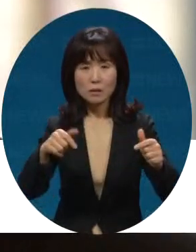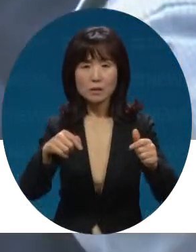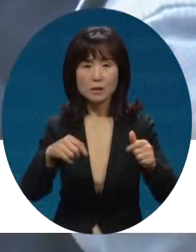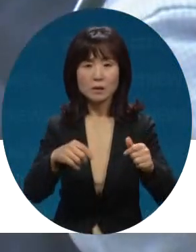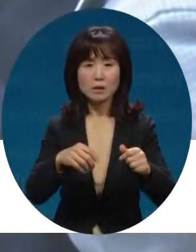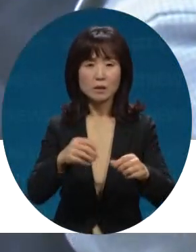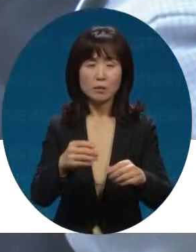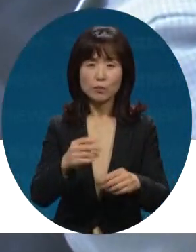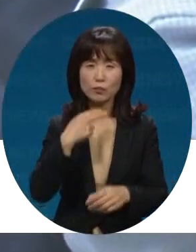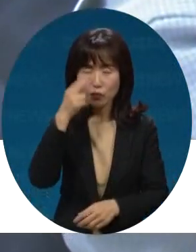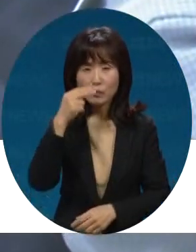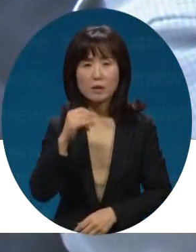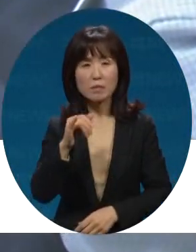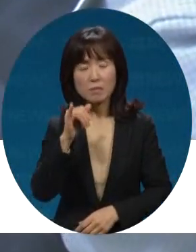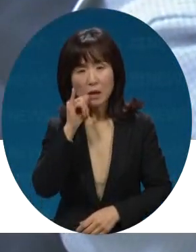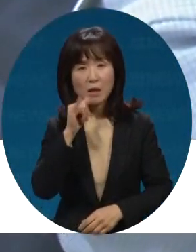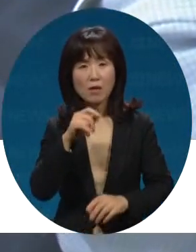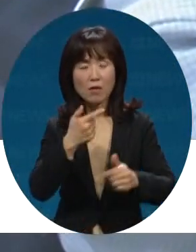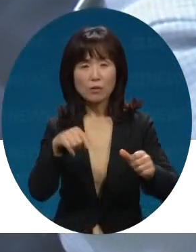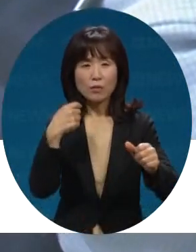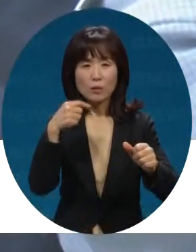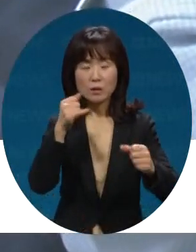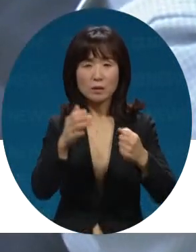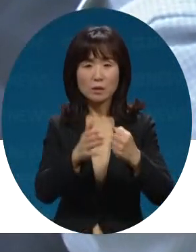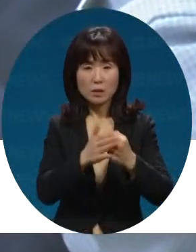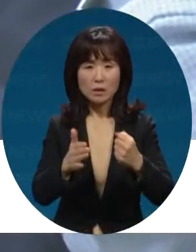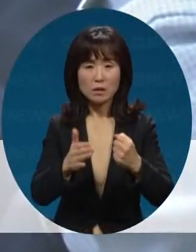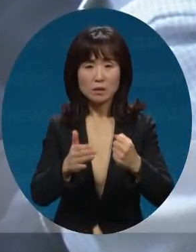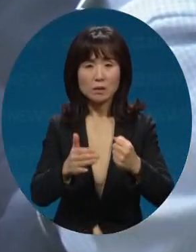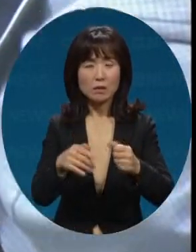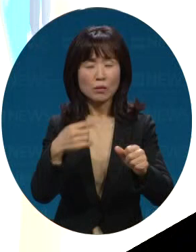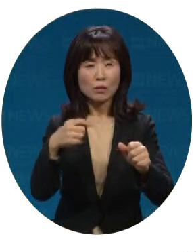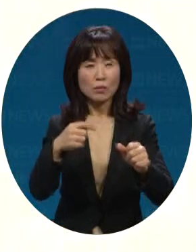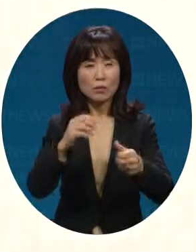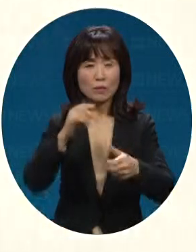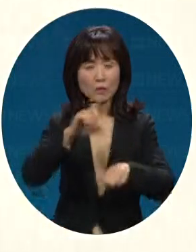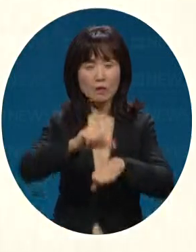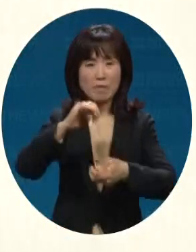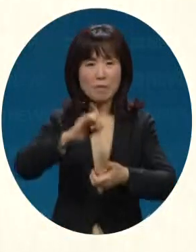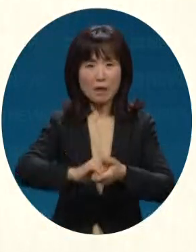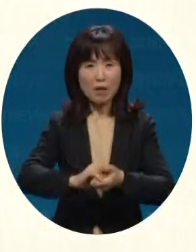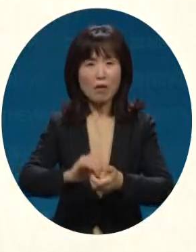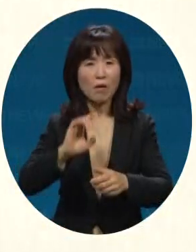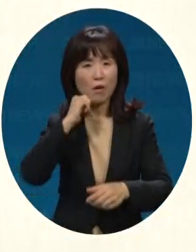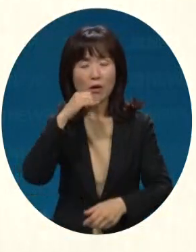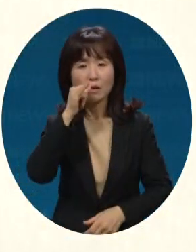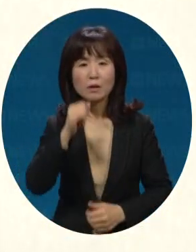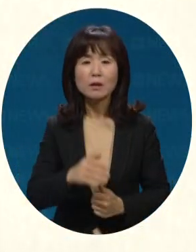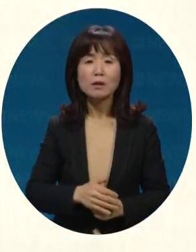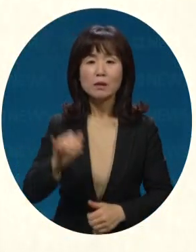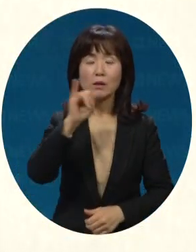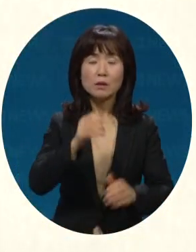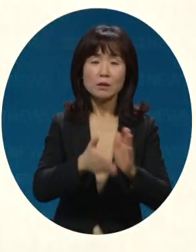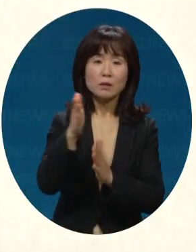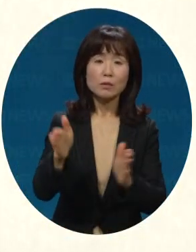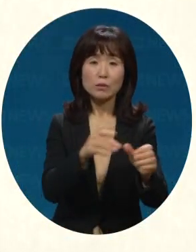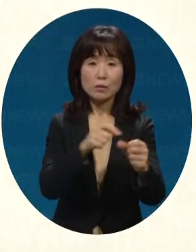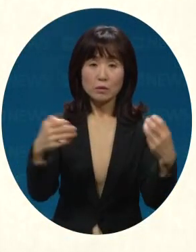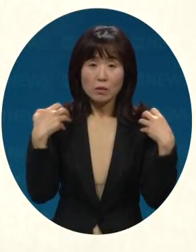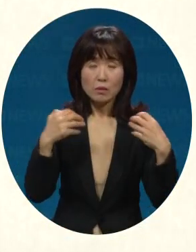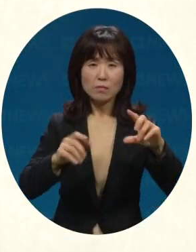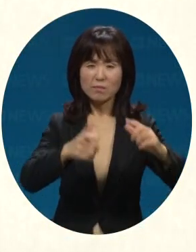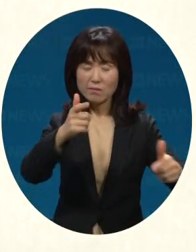지금 어려움이 되는 부분을 알고 있습니다 전국 시도교육청의 상황도 제각각입니다